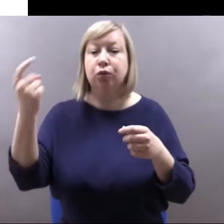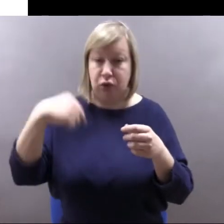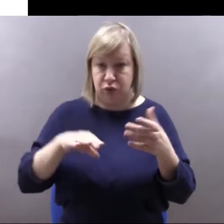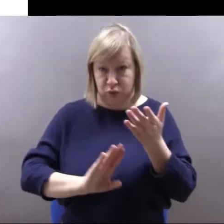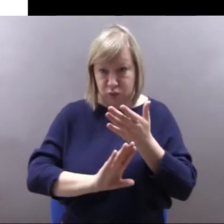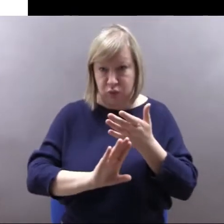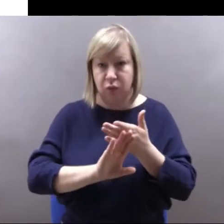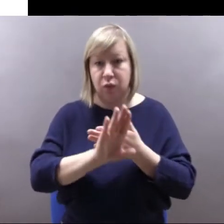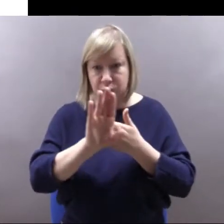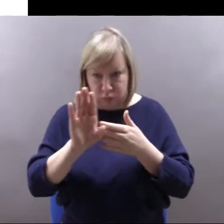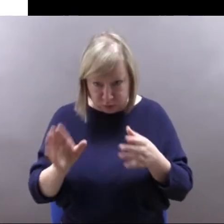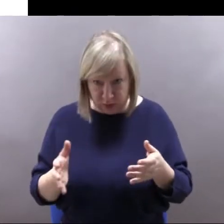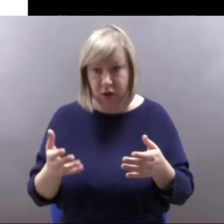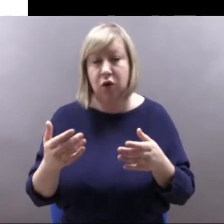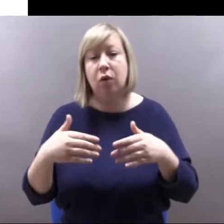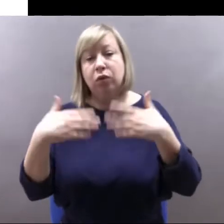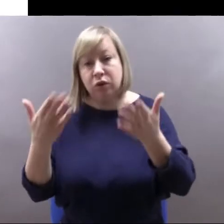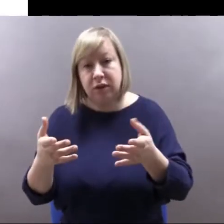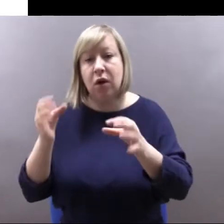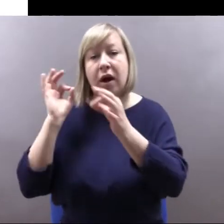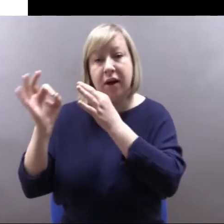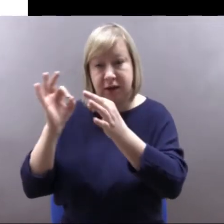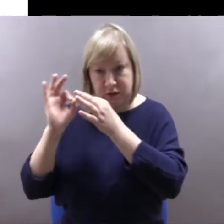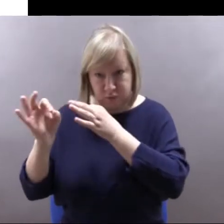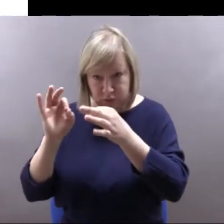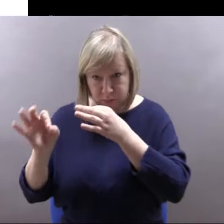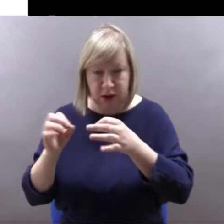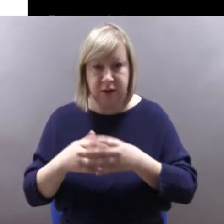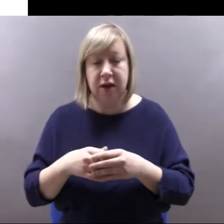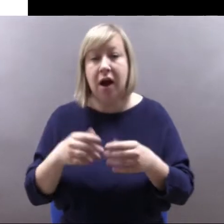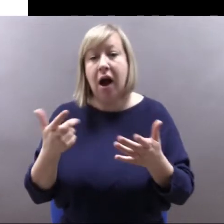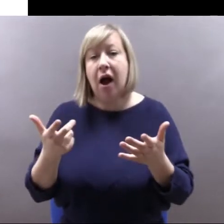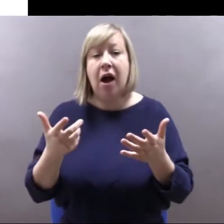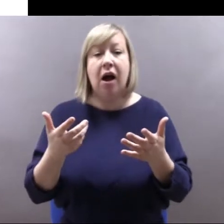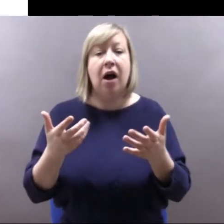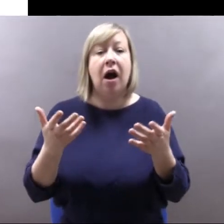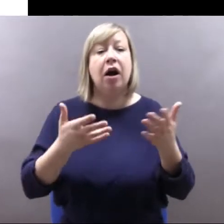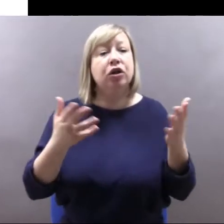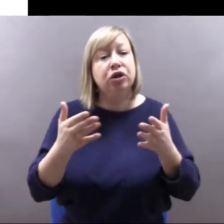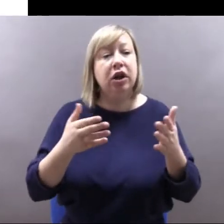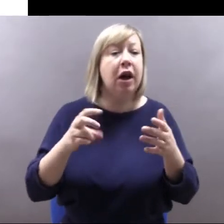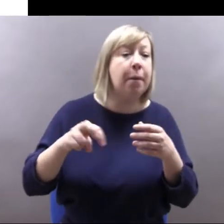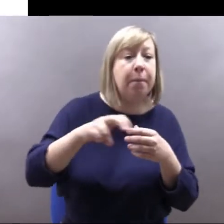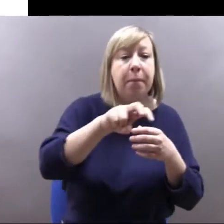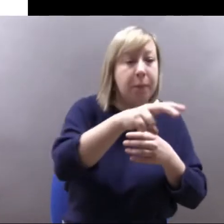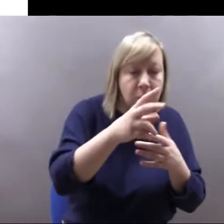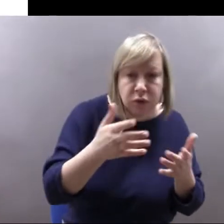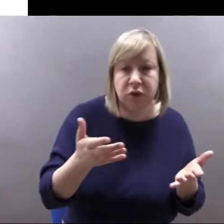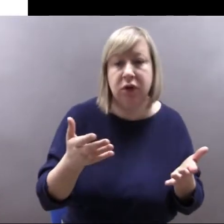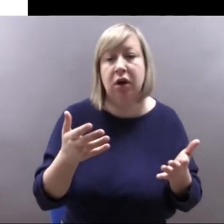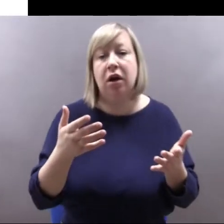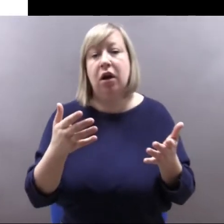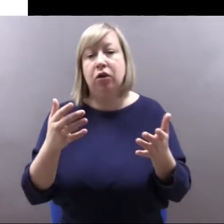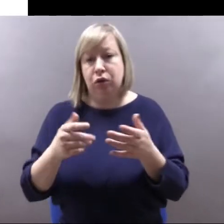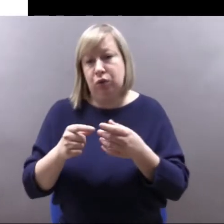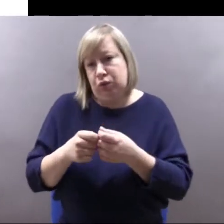przedostać, chciałam zostawić po stronie naszego gościa muzealnego. Stąd też, jak Państwo widzicie,